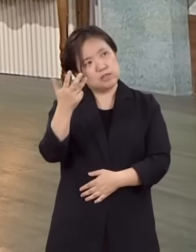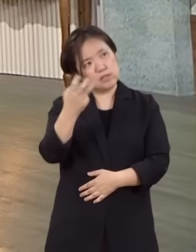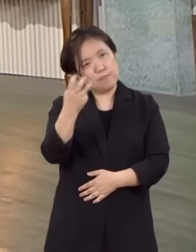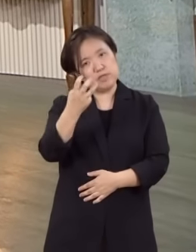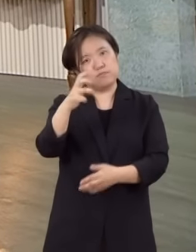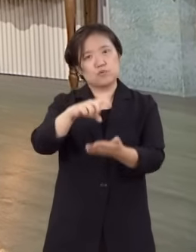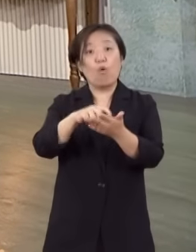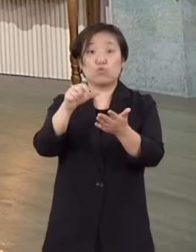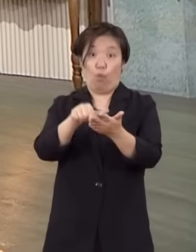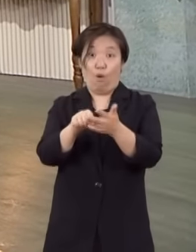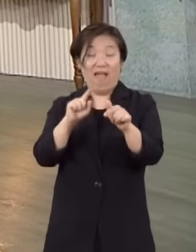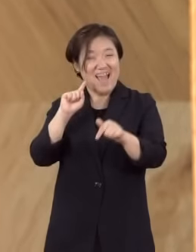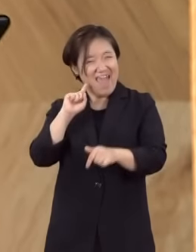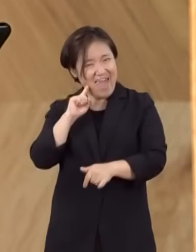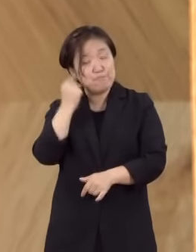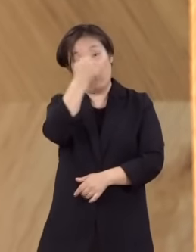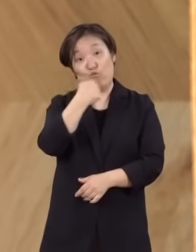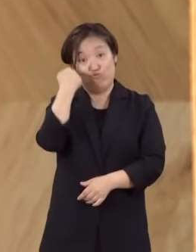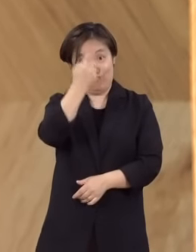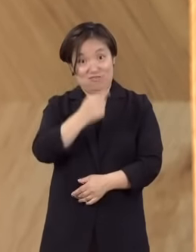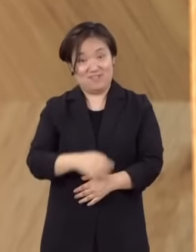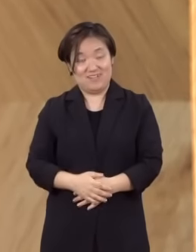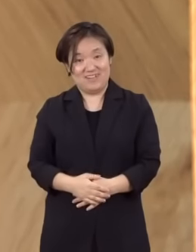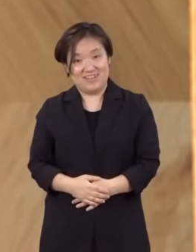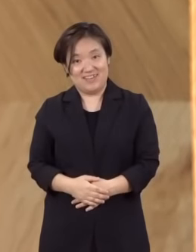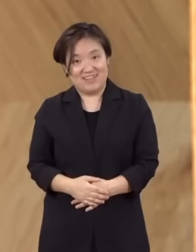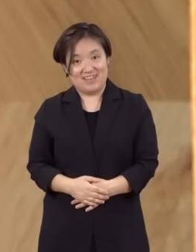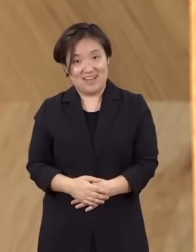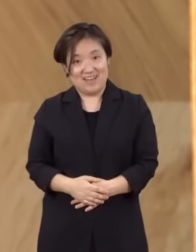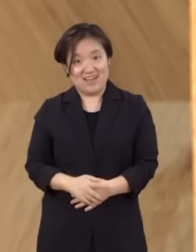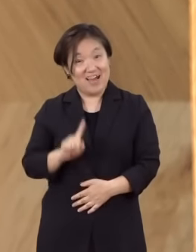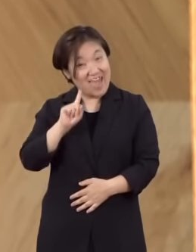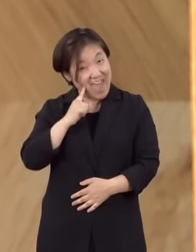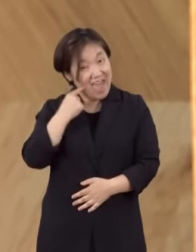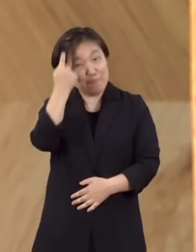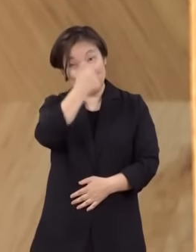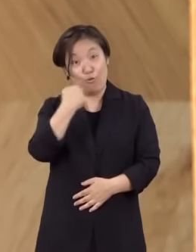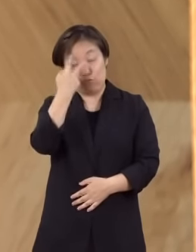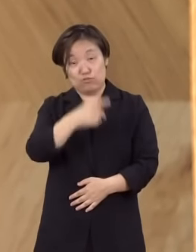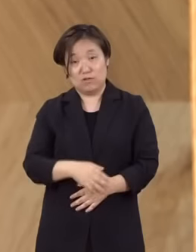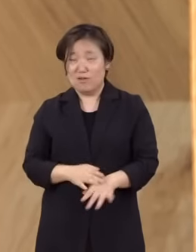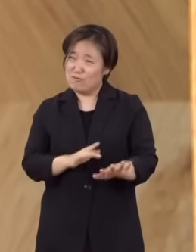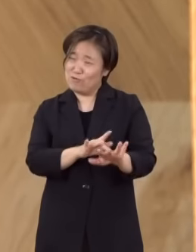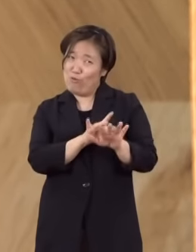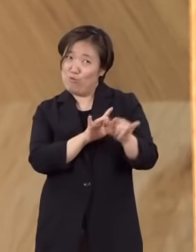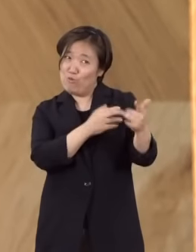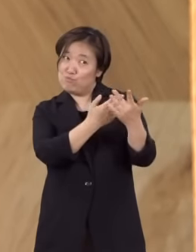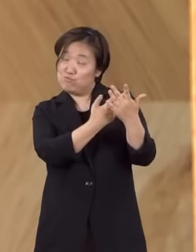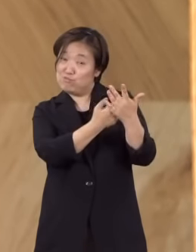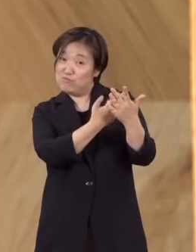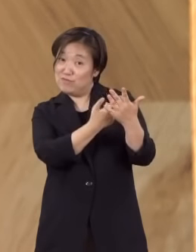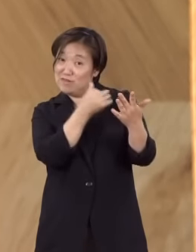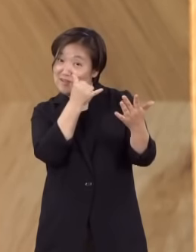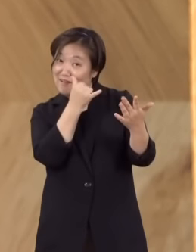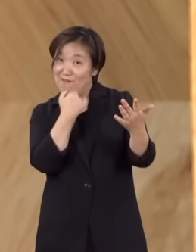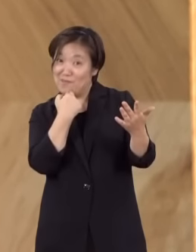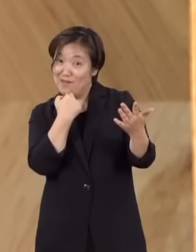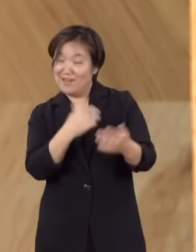얼굴이었습니다 근데 보통 우리가 귀신은 거울에 안 비춘다고 하잖아요 네 그런데